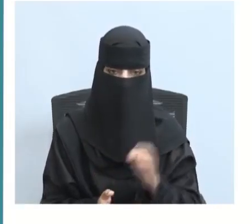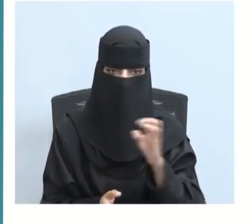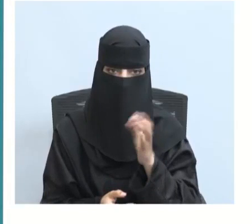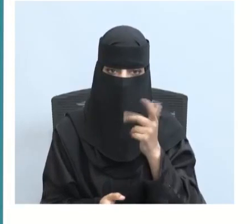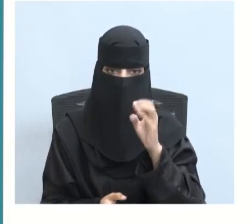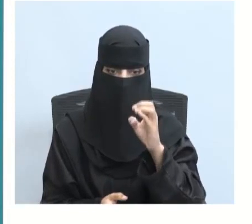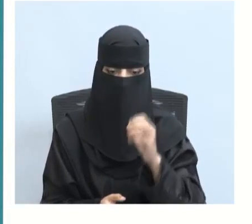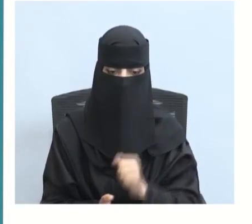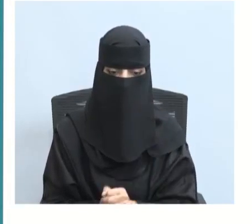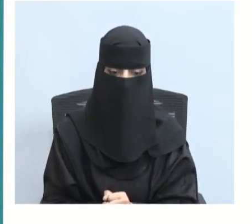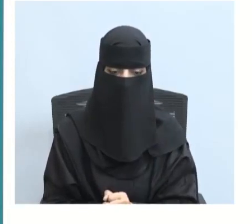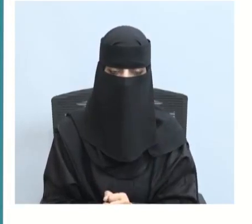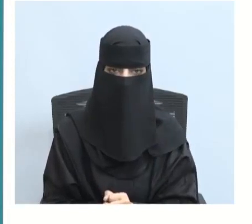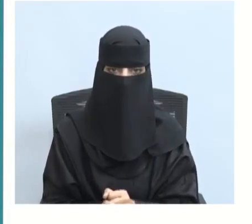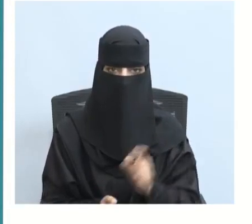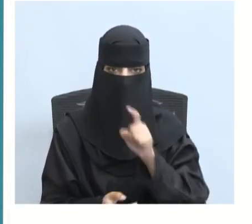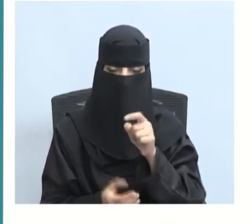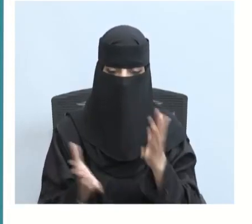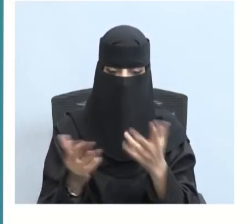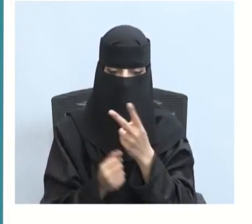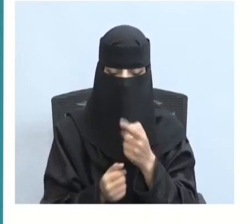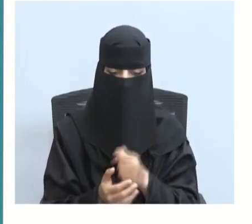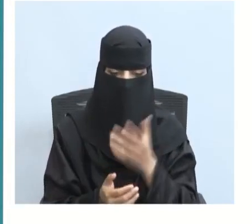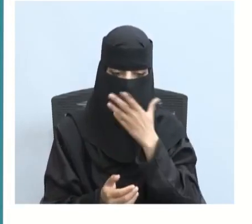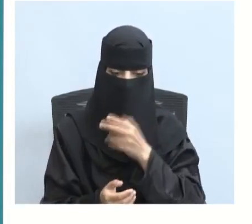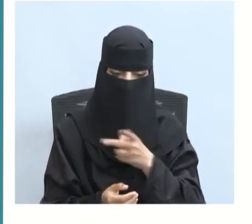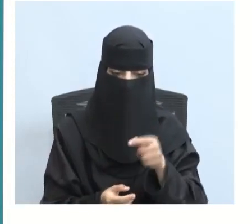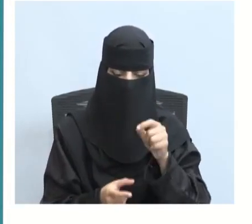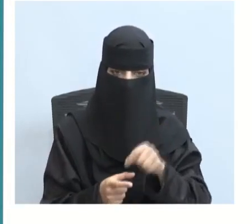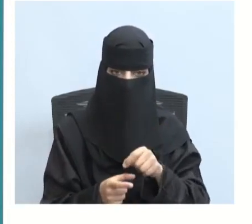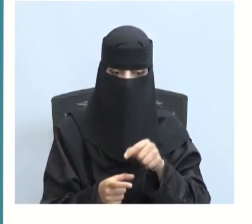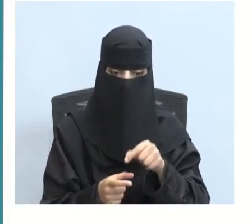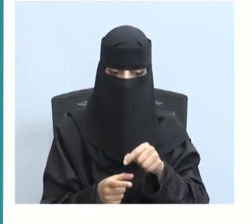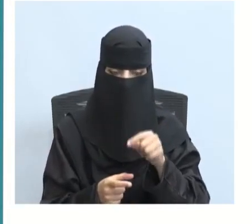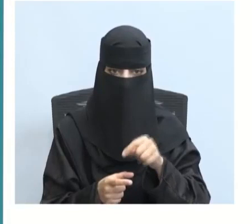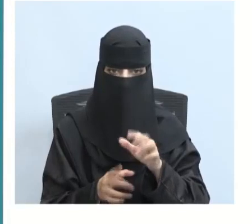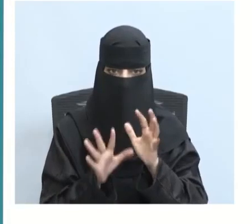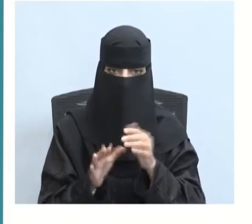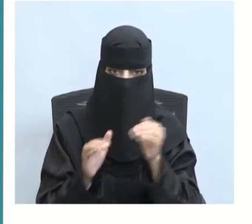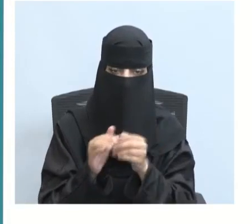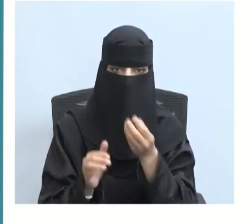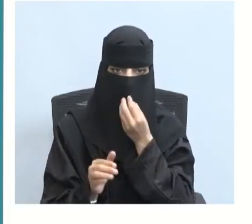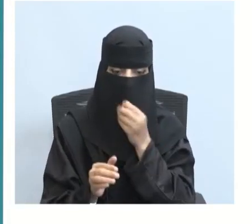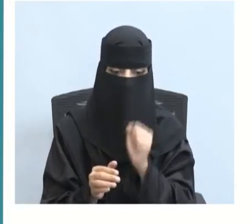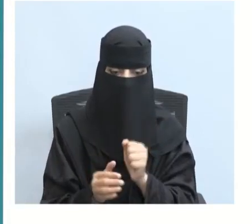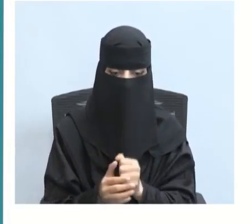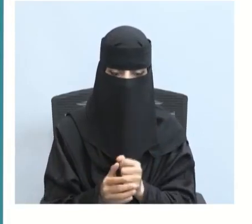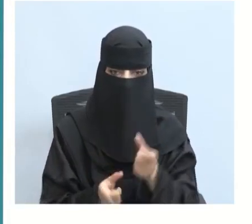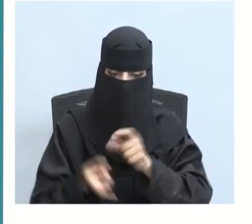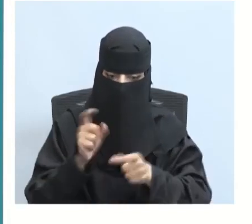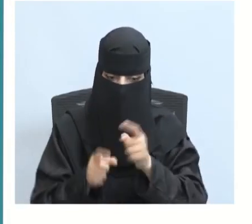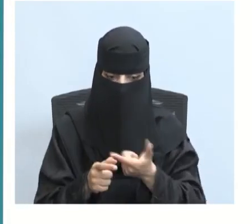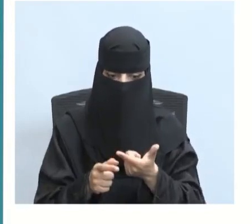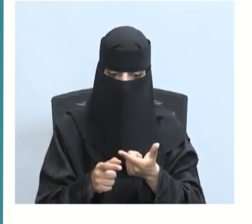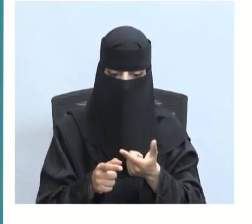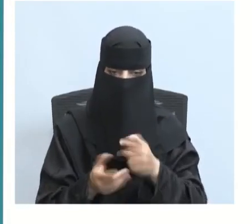الاجابه ج فقره ج ما شكل الطاقه التي مخزنه في الطعام كيميائيه